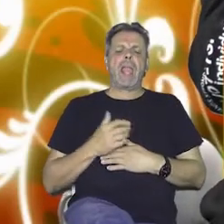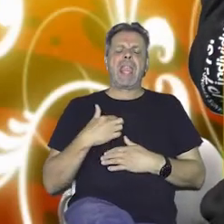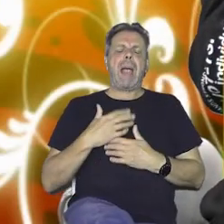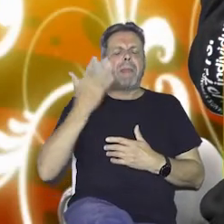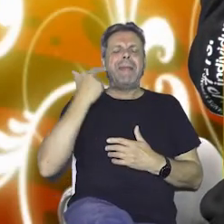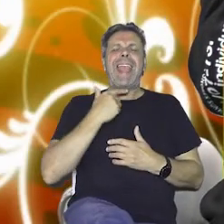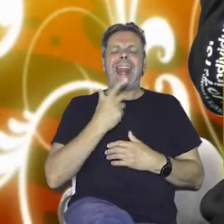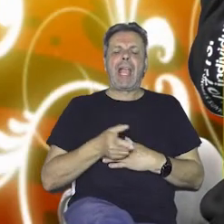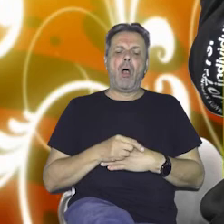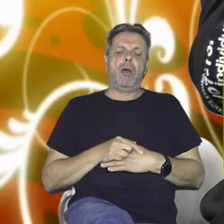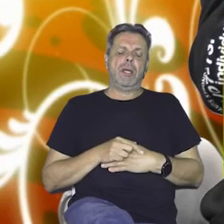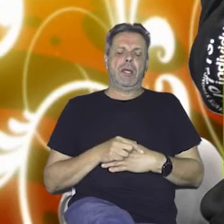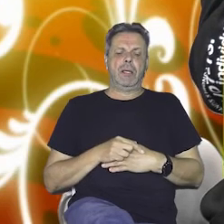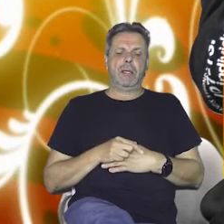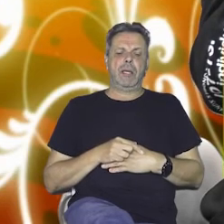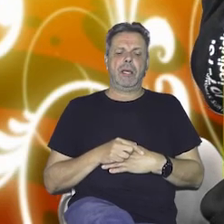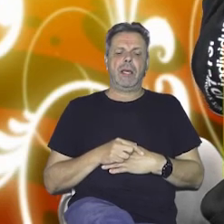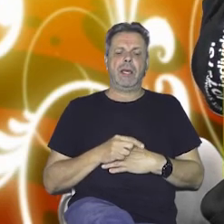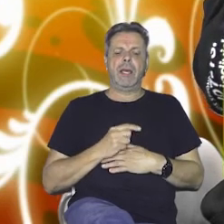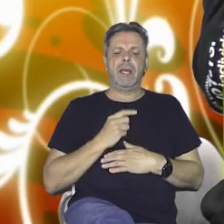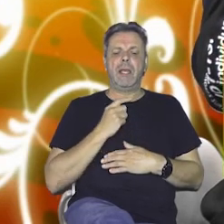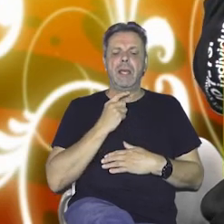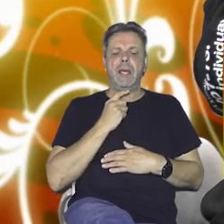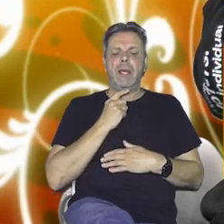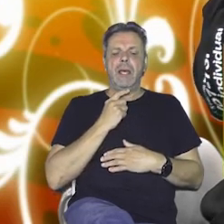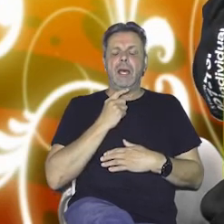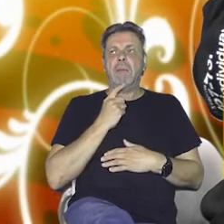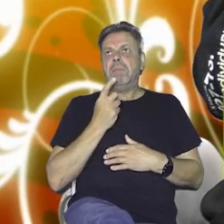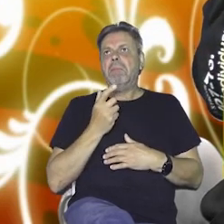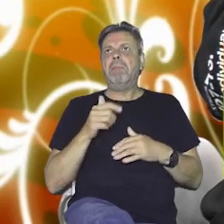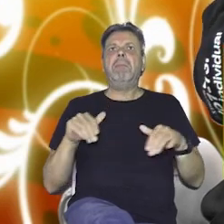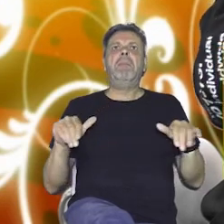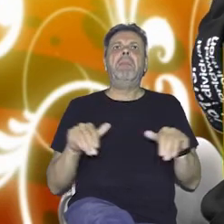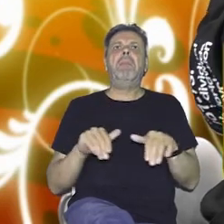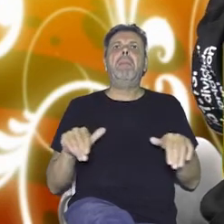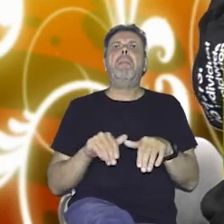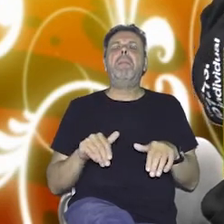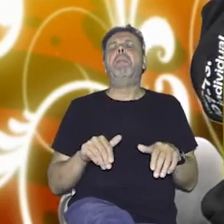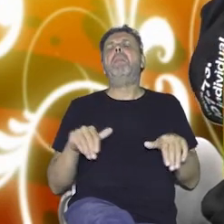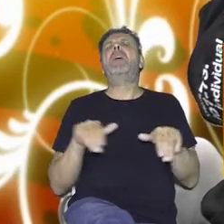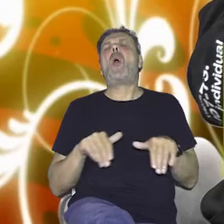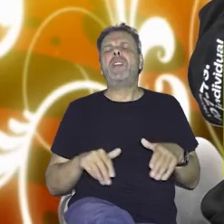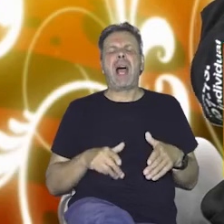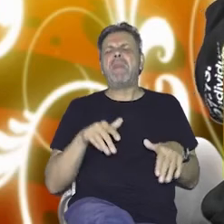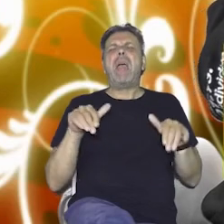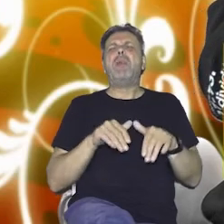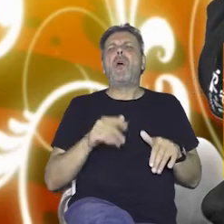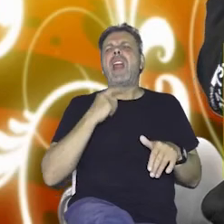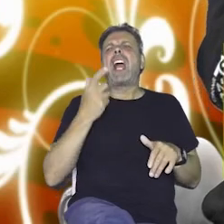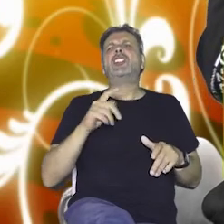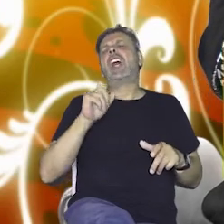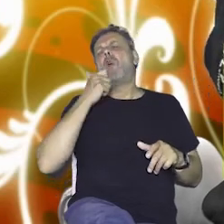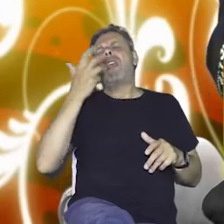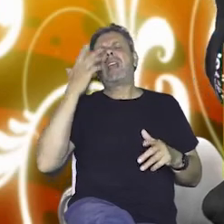rekao da riječ rabio penzija, jer mirovina mi na neki način zvuči da čovjek